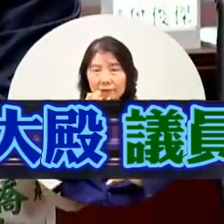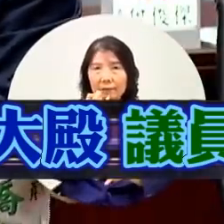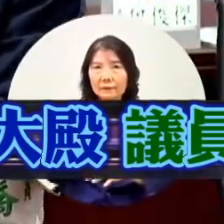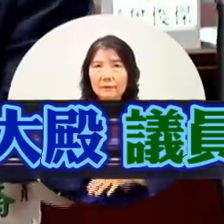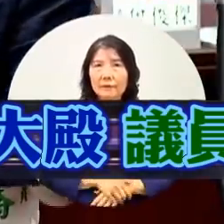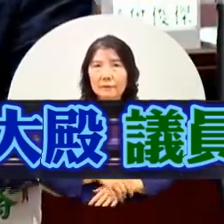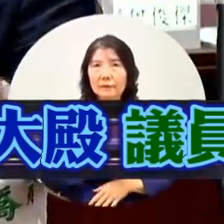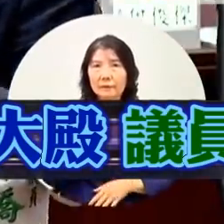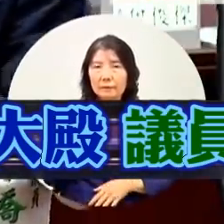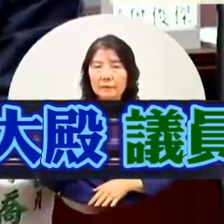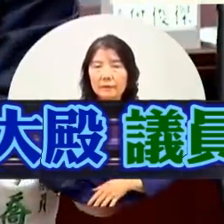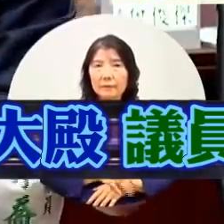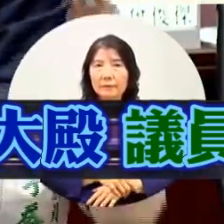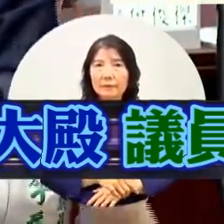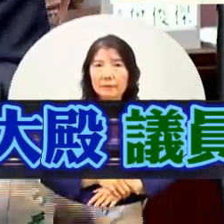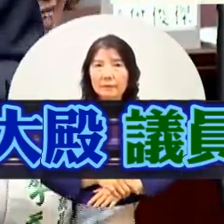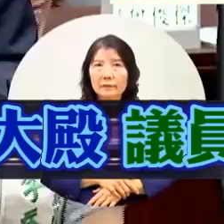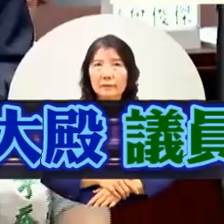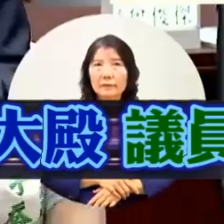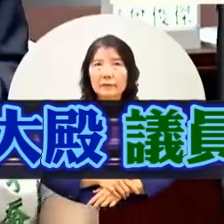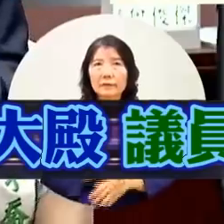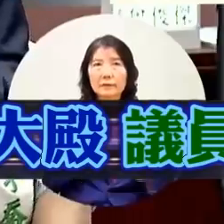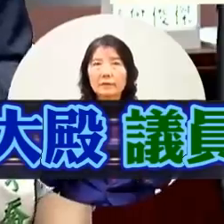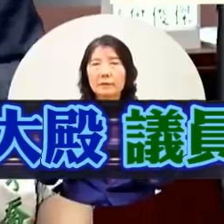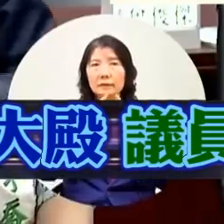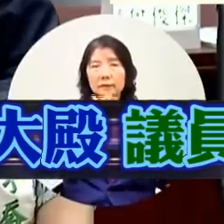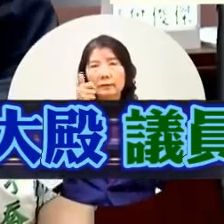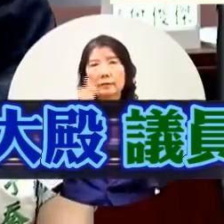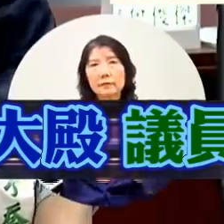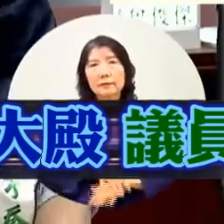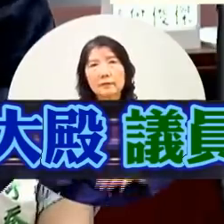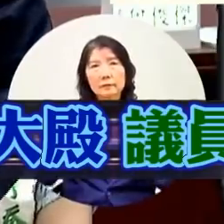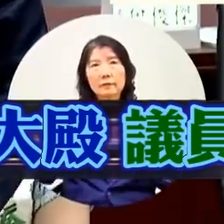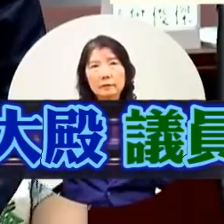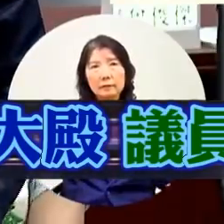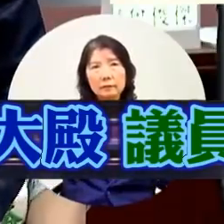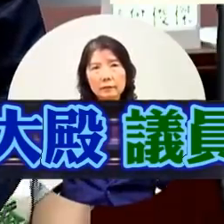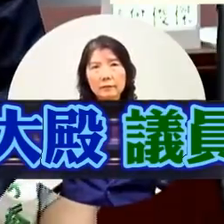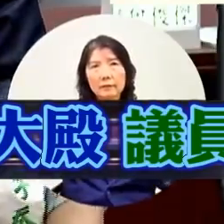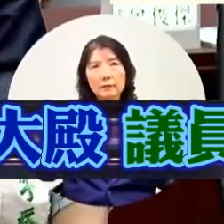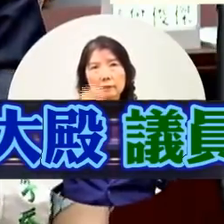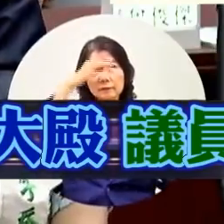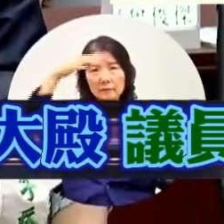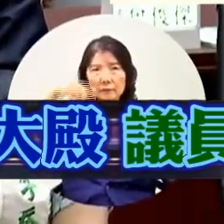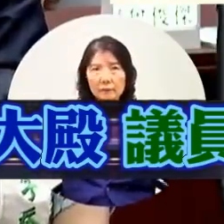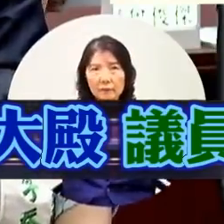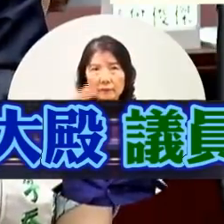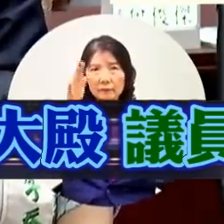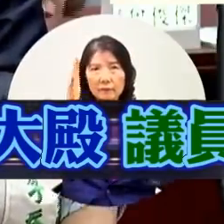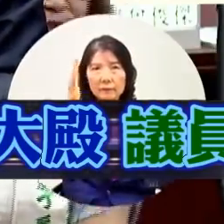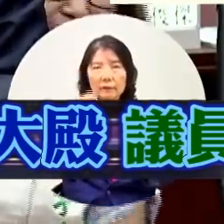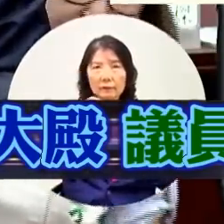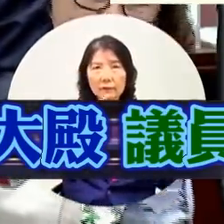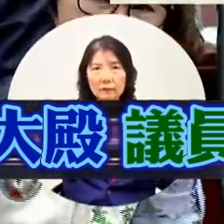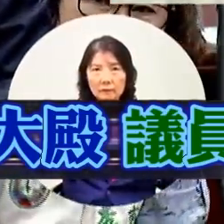好，再来，请教一下市长，你现在办公室凤山行政中心正门面对哪一条路？